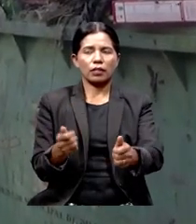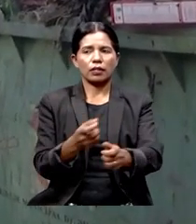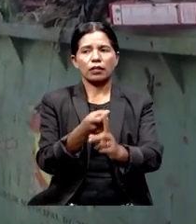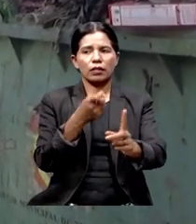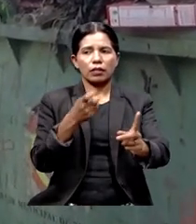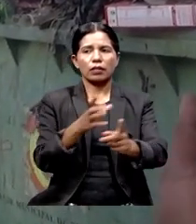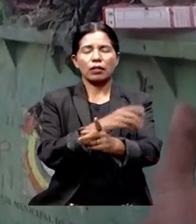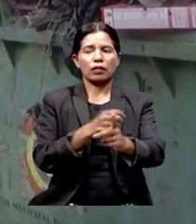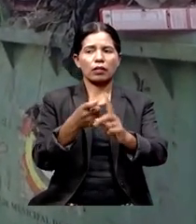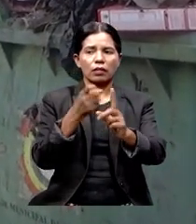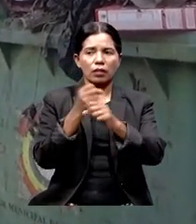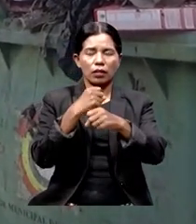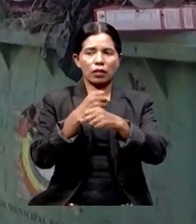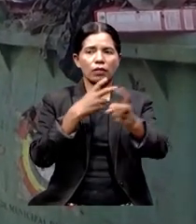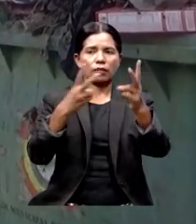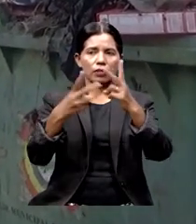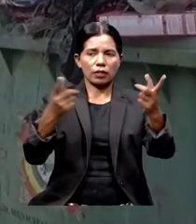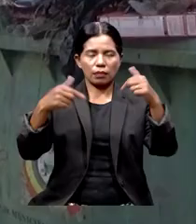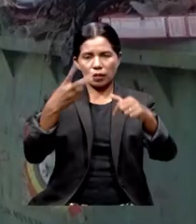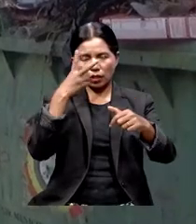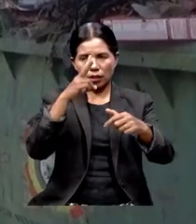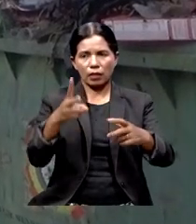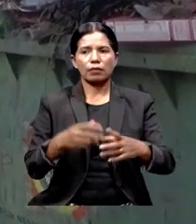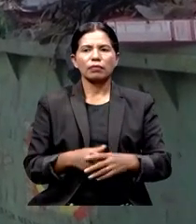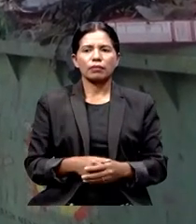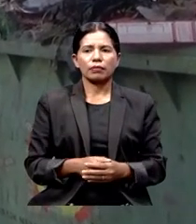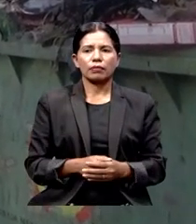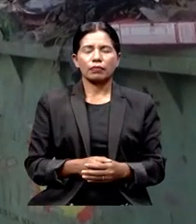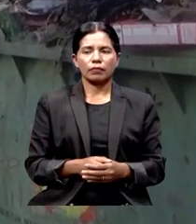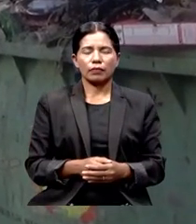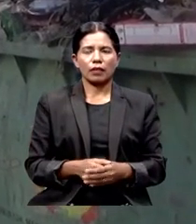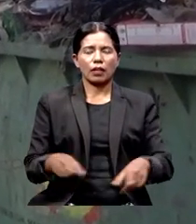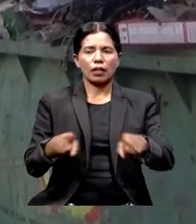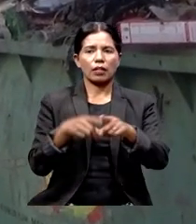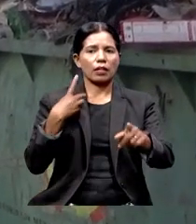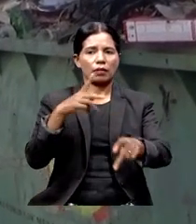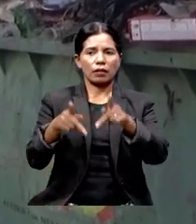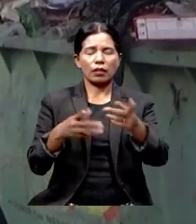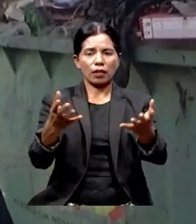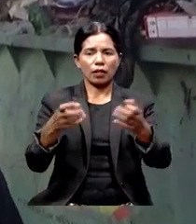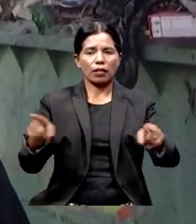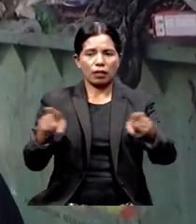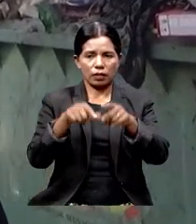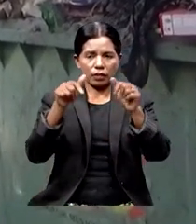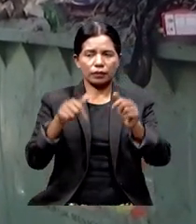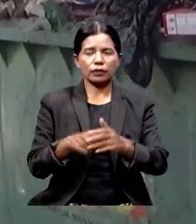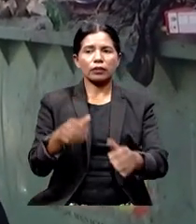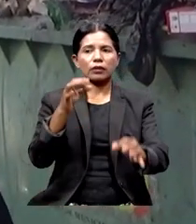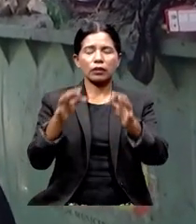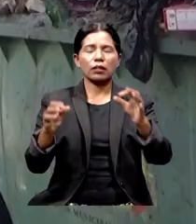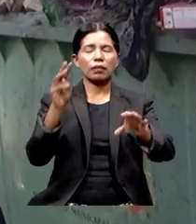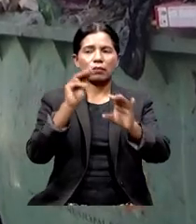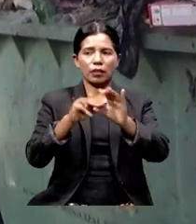ho balu ho halo bisita mai sira hari hela nebe nu dalam kum dari hakar kan selede mis muka merkado ida